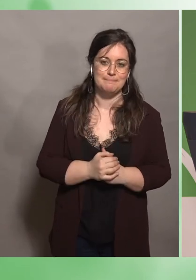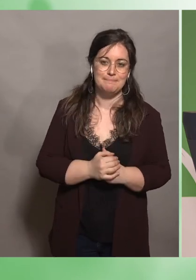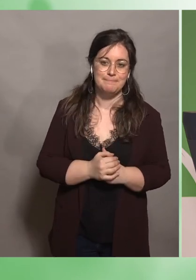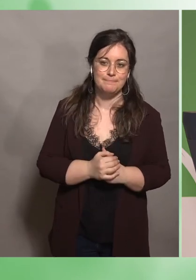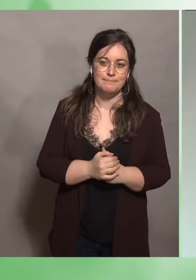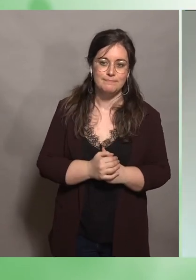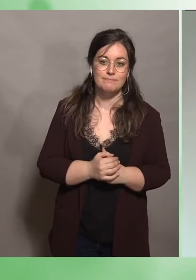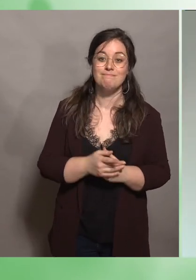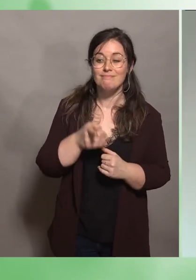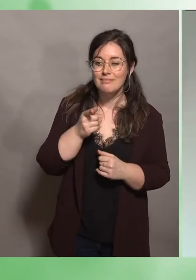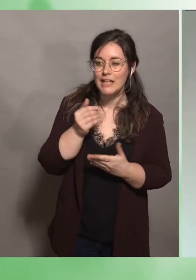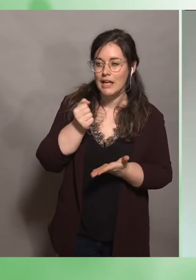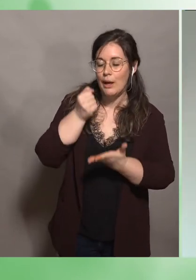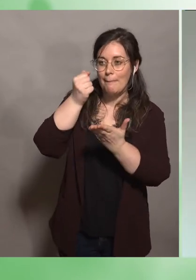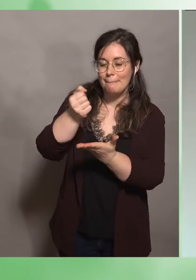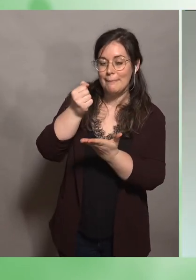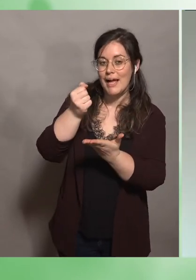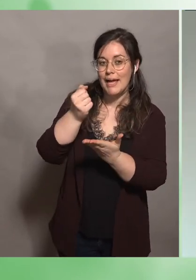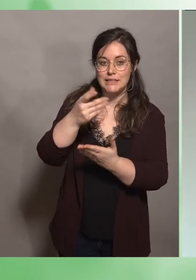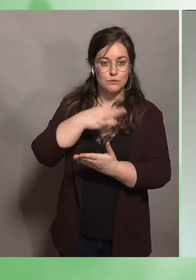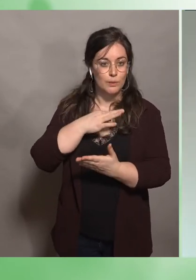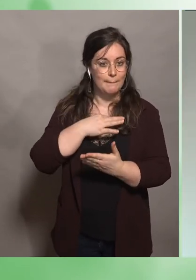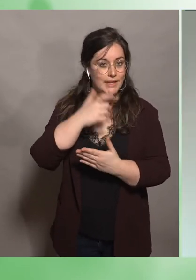Also das ist ein Preis, der für